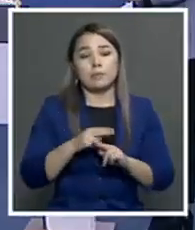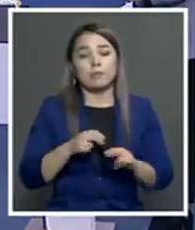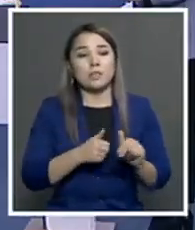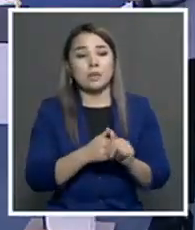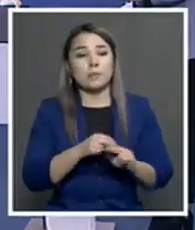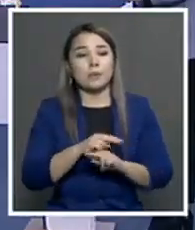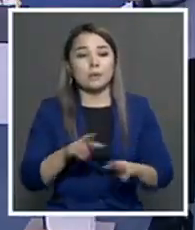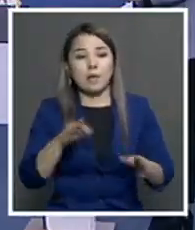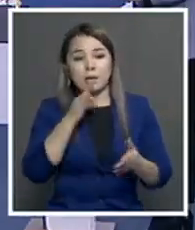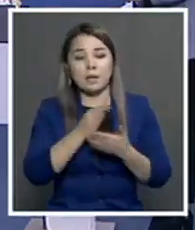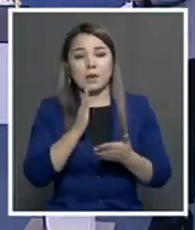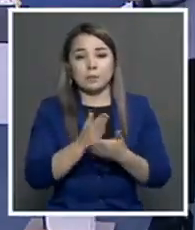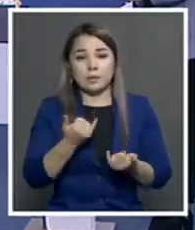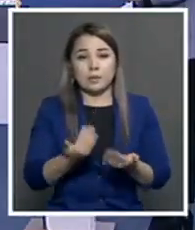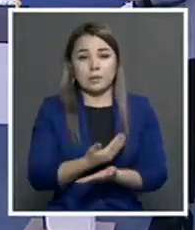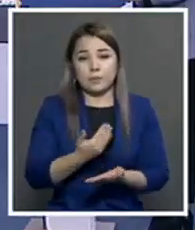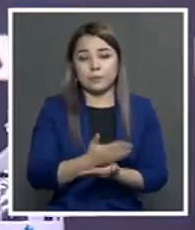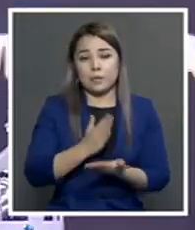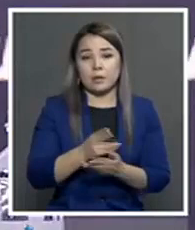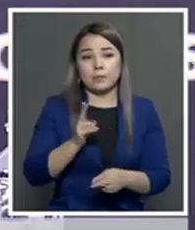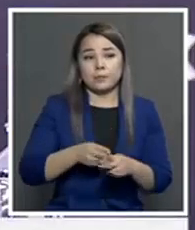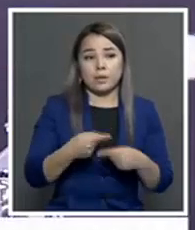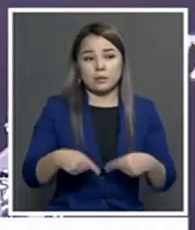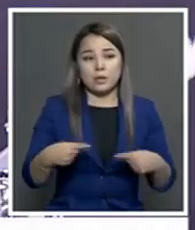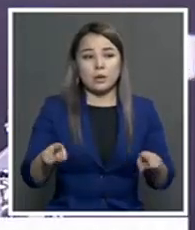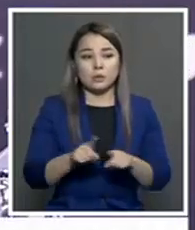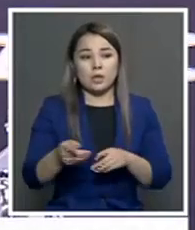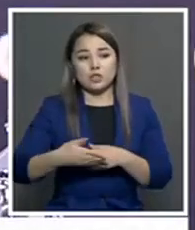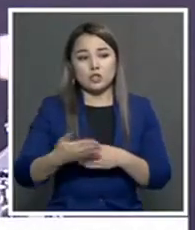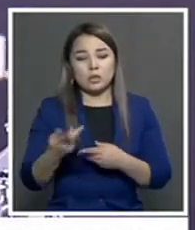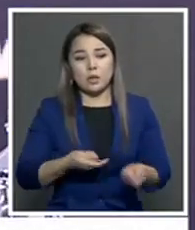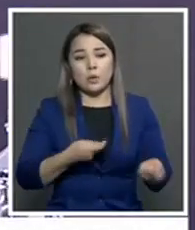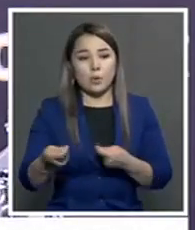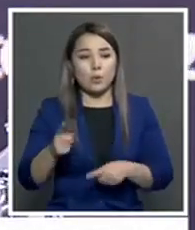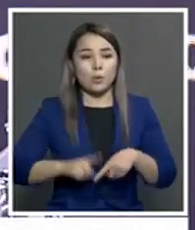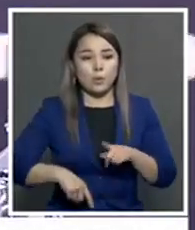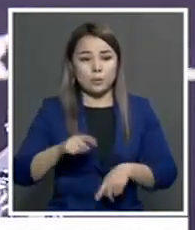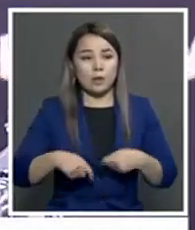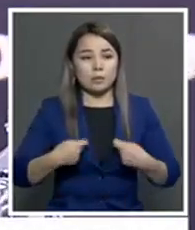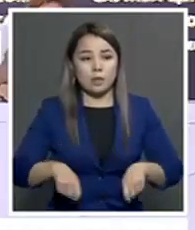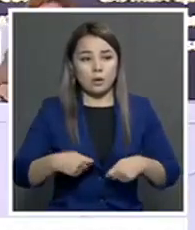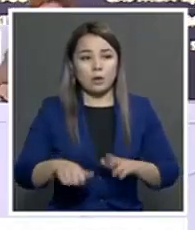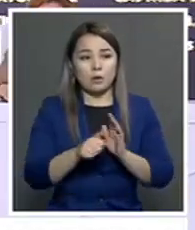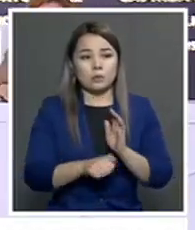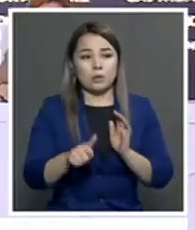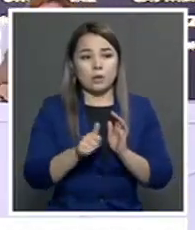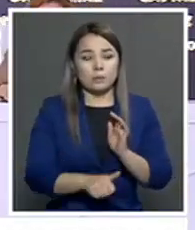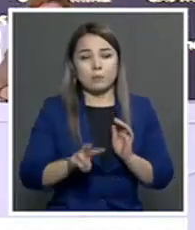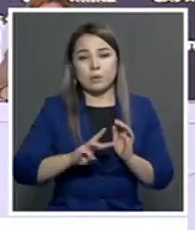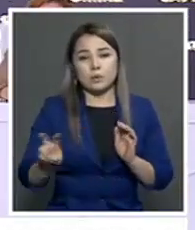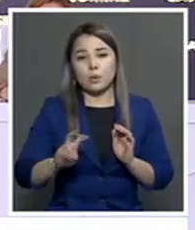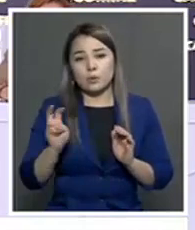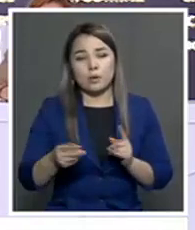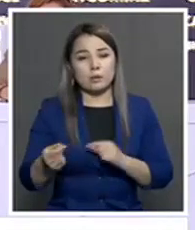Жанель Күшікова айтты. Аталмыш кедергілердің кесірінен жыл сайын сыртқа шығарылатын отандық тауарлардың 660 миллион доллары